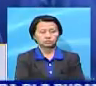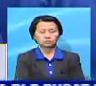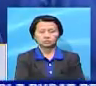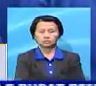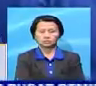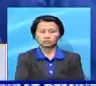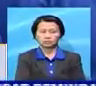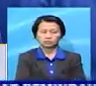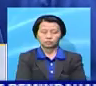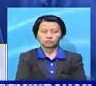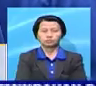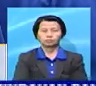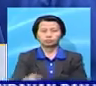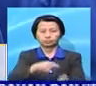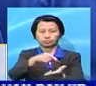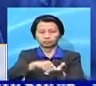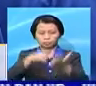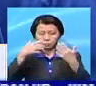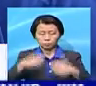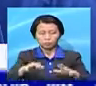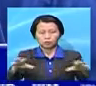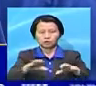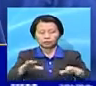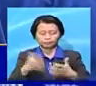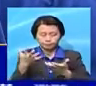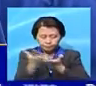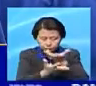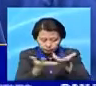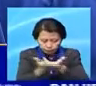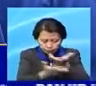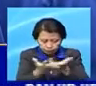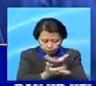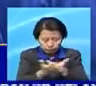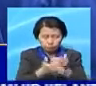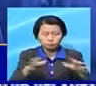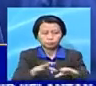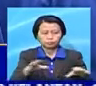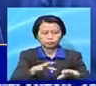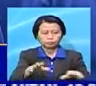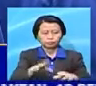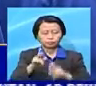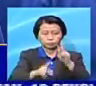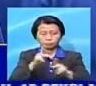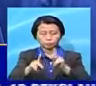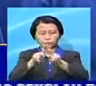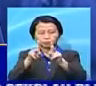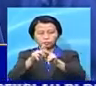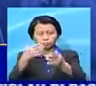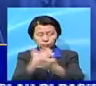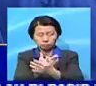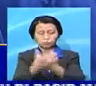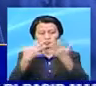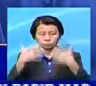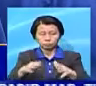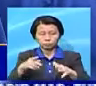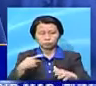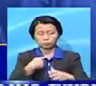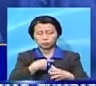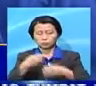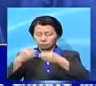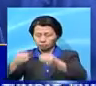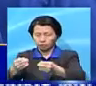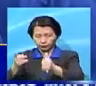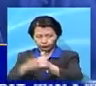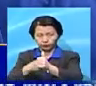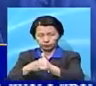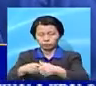Jadi ini yang telah dilaksanakan, saringan-saringan telah dibuat. Yang penduduk Kampung Baru semua telah kita beri